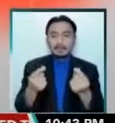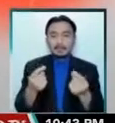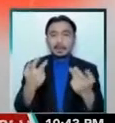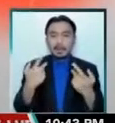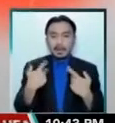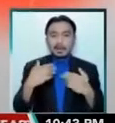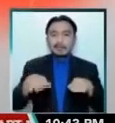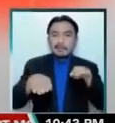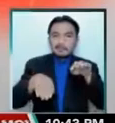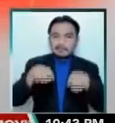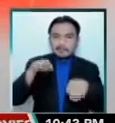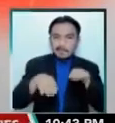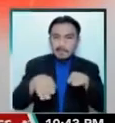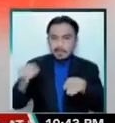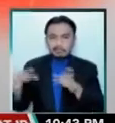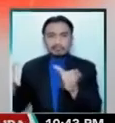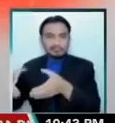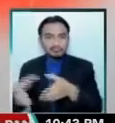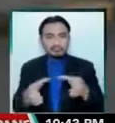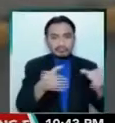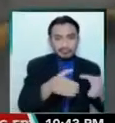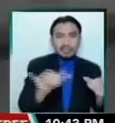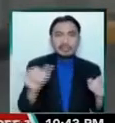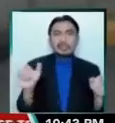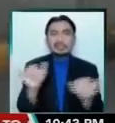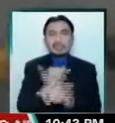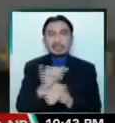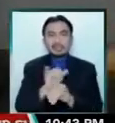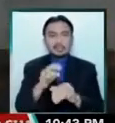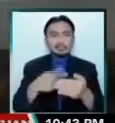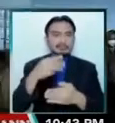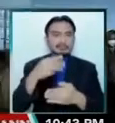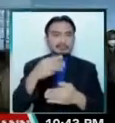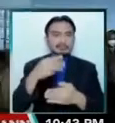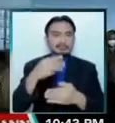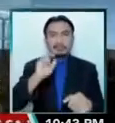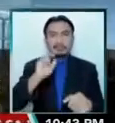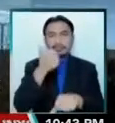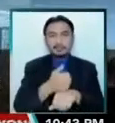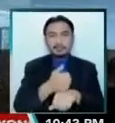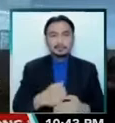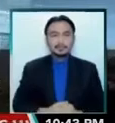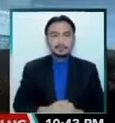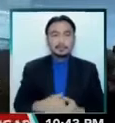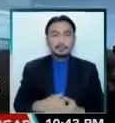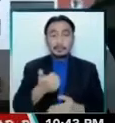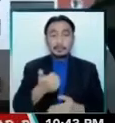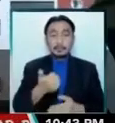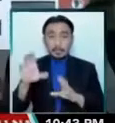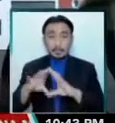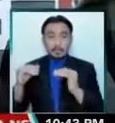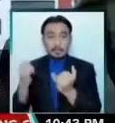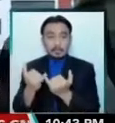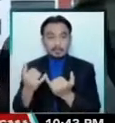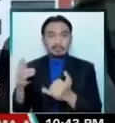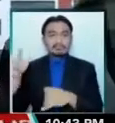balance. Lahat ng mga programa na pinapatupad. Mga airline companies susunod din sa memorandum na ito